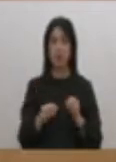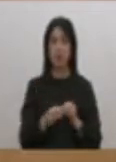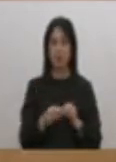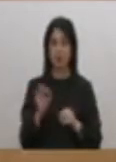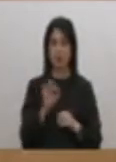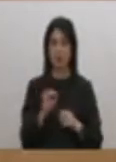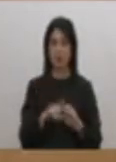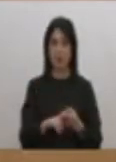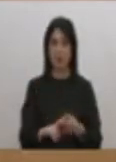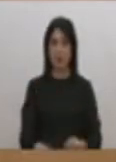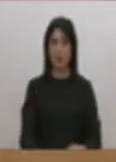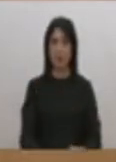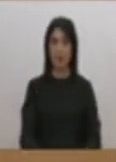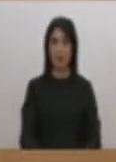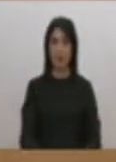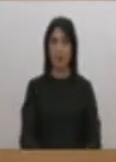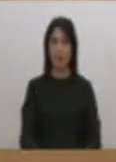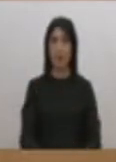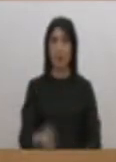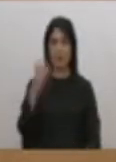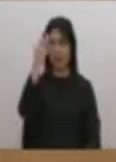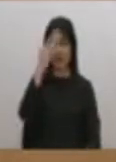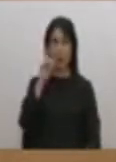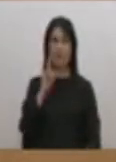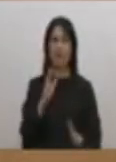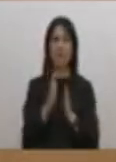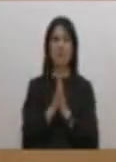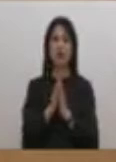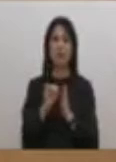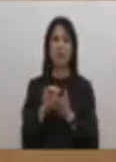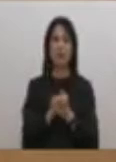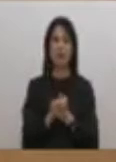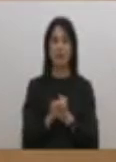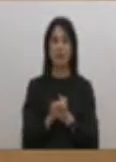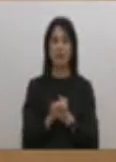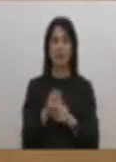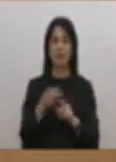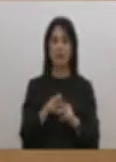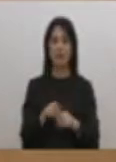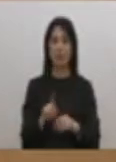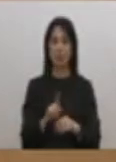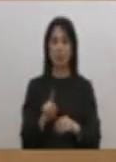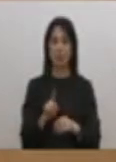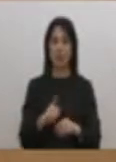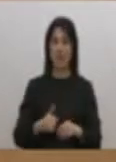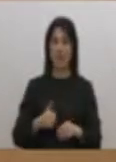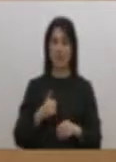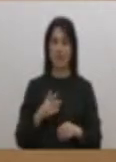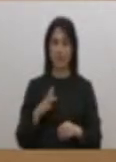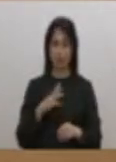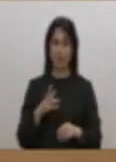șesahe. Ai modi, armovit ginot, rast, hos, chuen, eurokaushiri. Imistis rom, ghisebi, vihot,